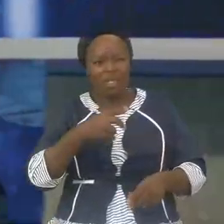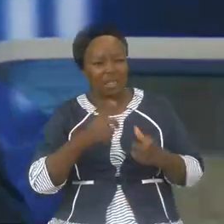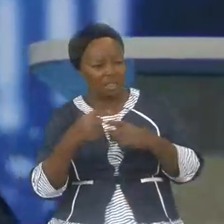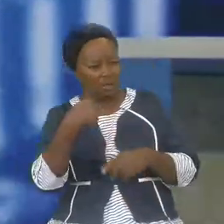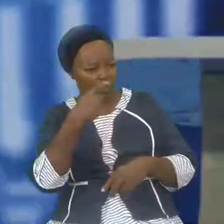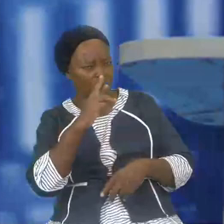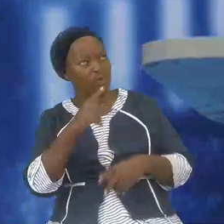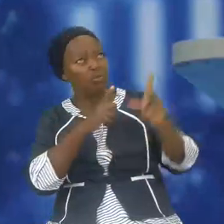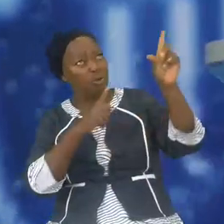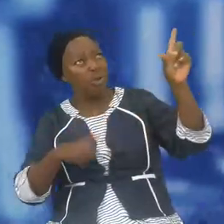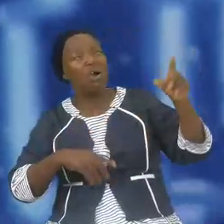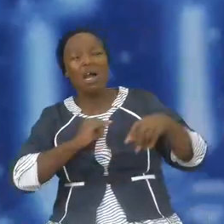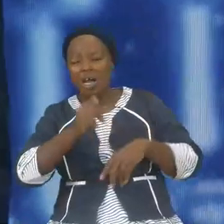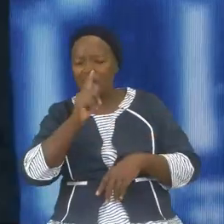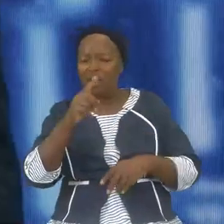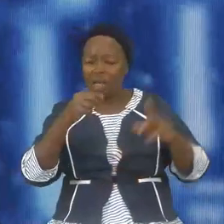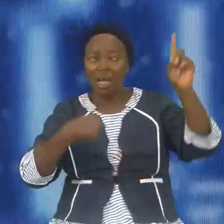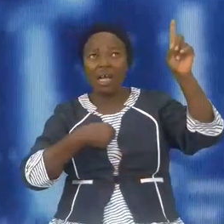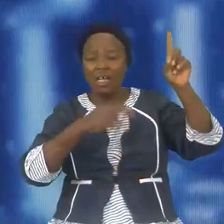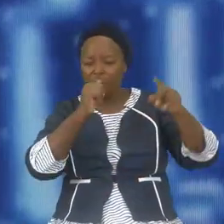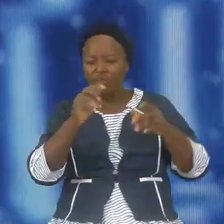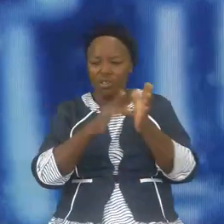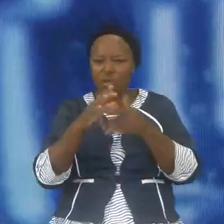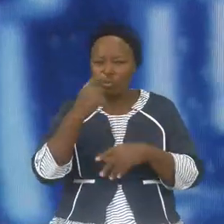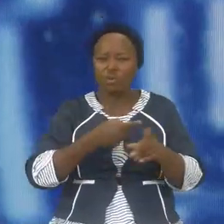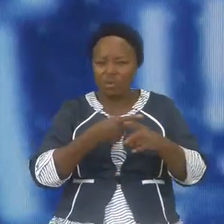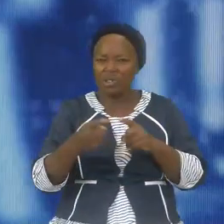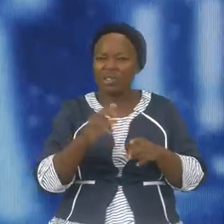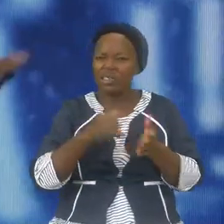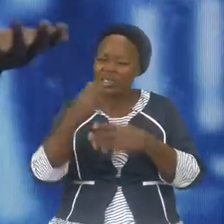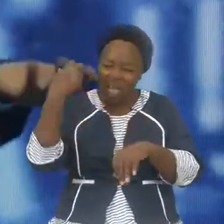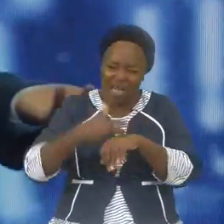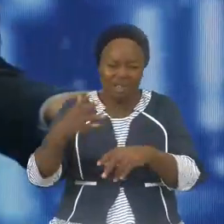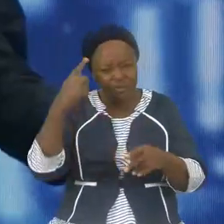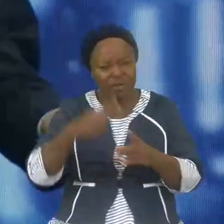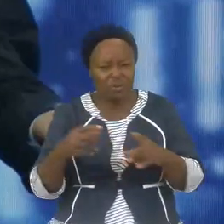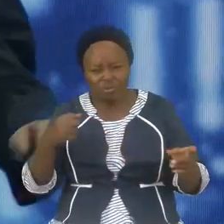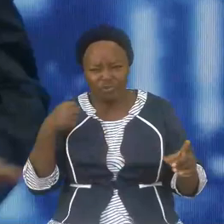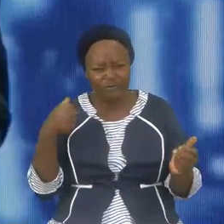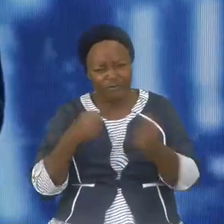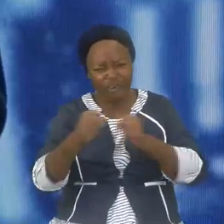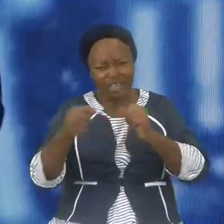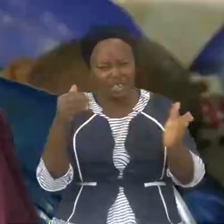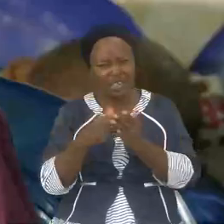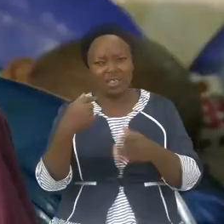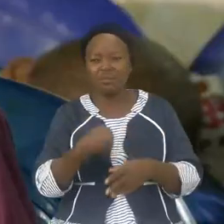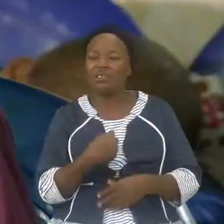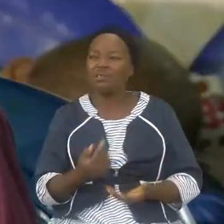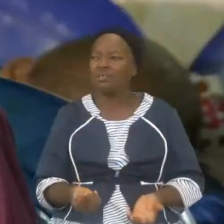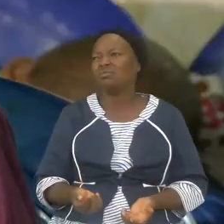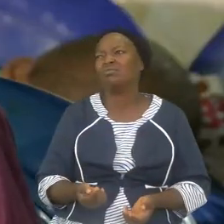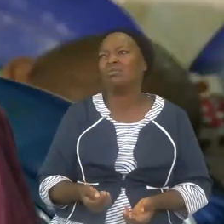Je suis Jésus que tu persécutes. Il t'est dur de regimber contre les aiguillons. Je veux